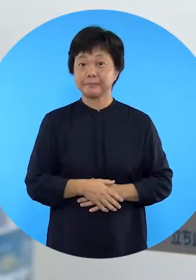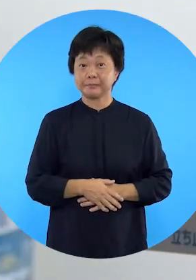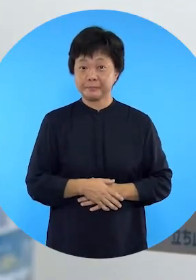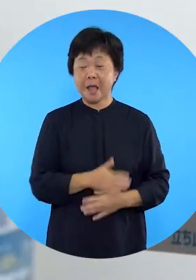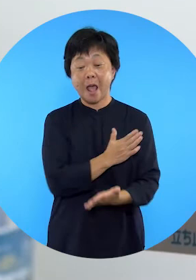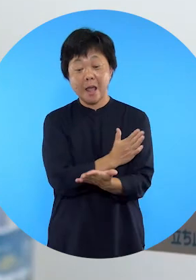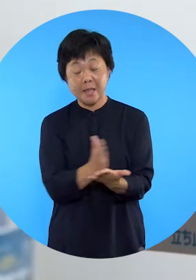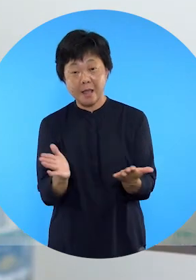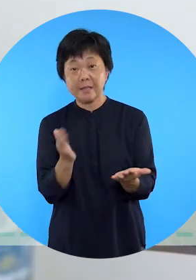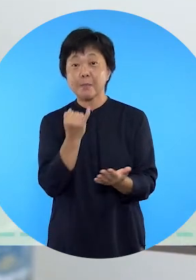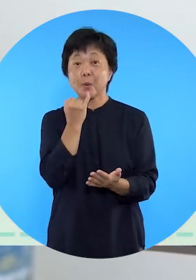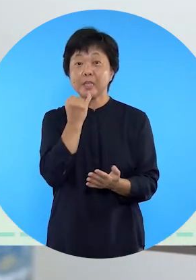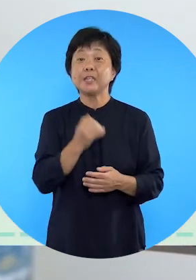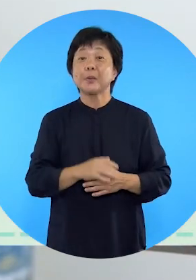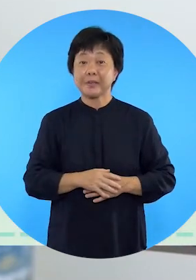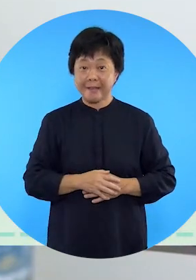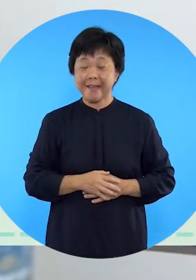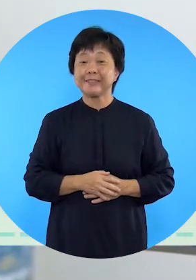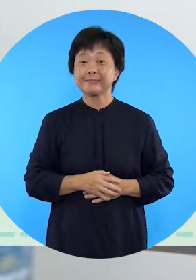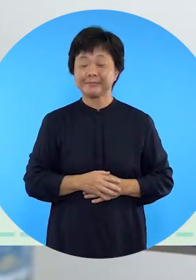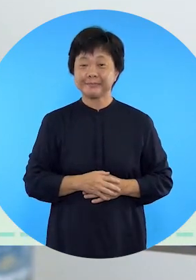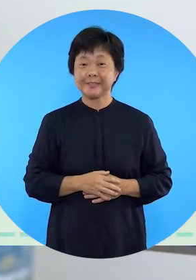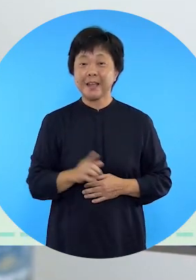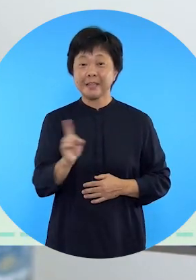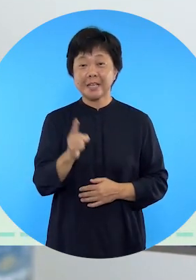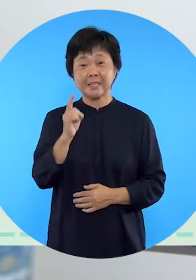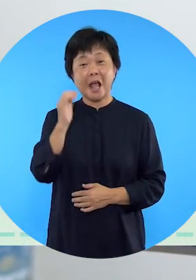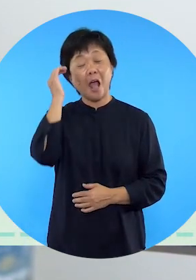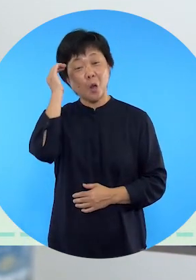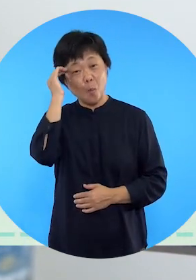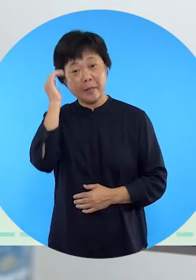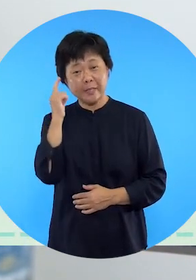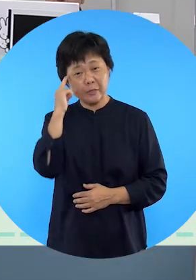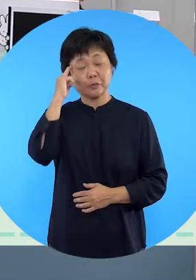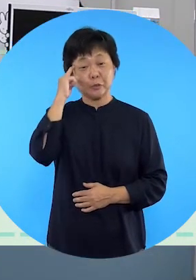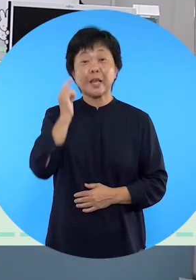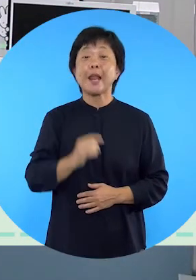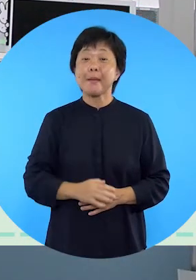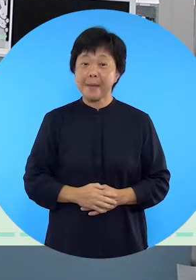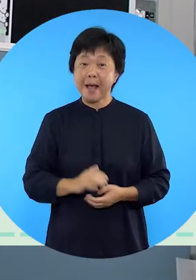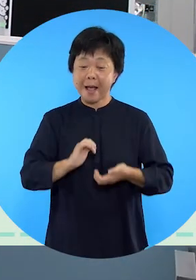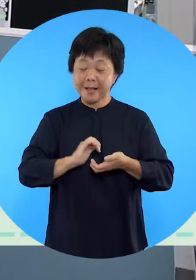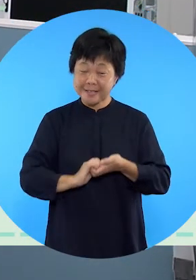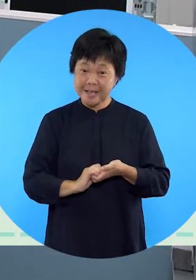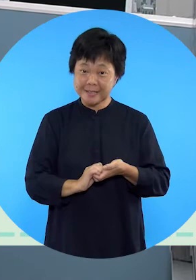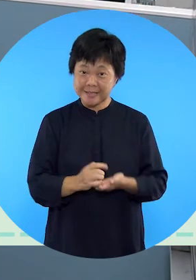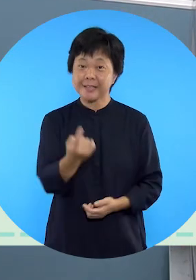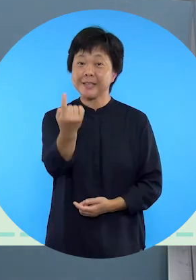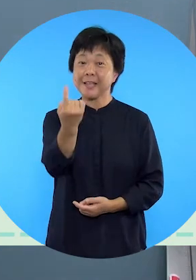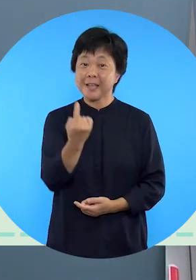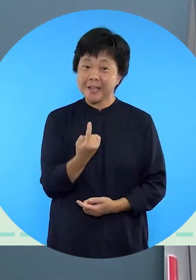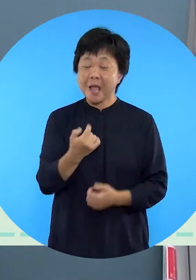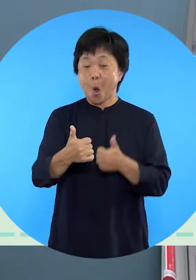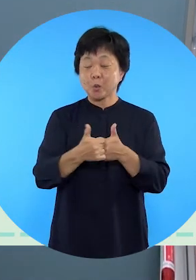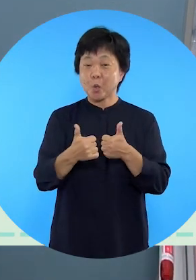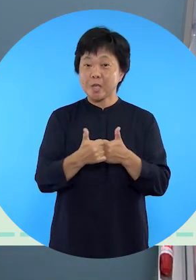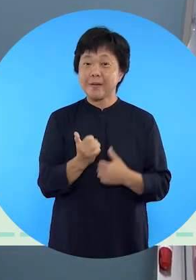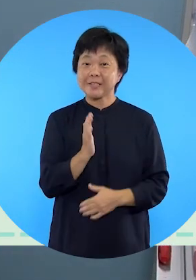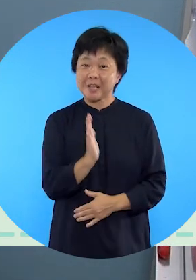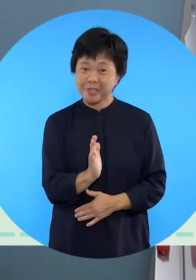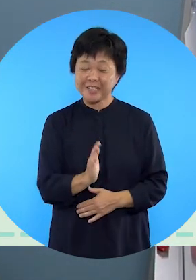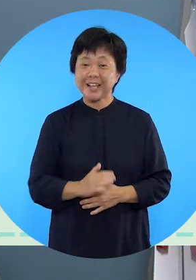些細なことでも結構ですので、何かお困りのことがありましたら、ぜひお気軽にお問い合わせいただければと思